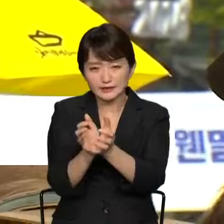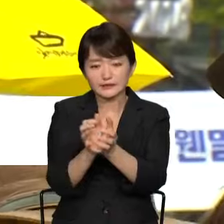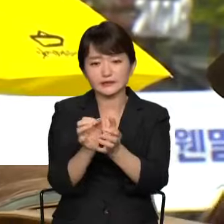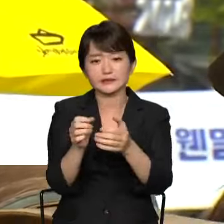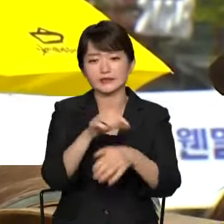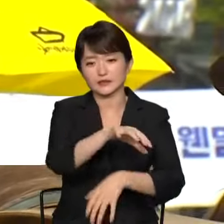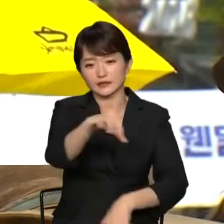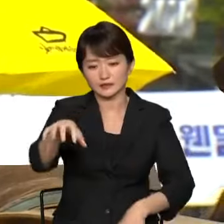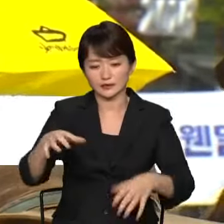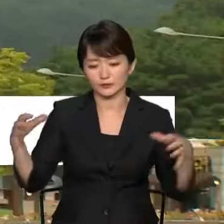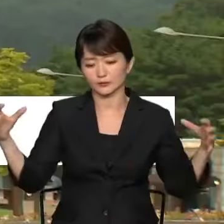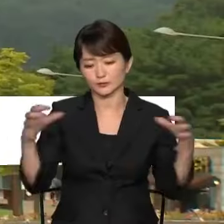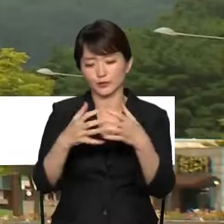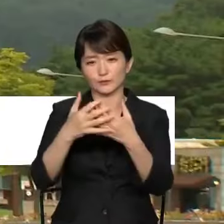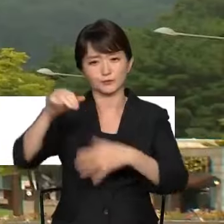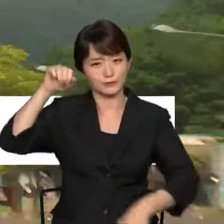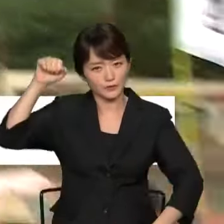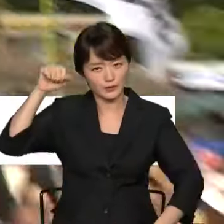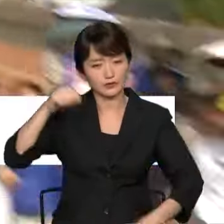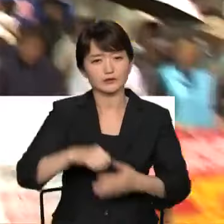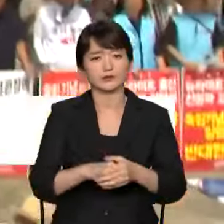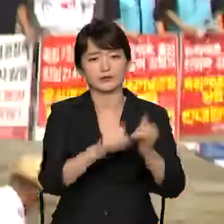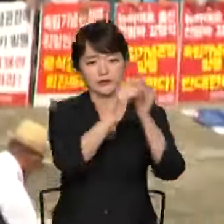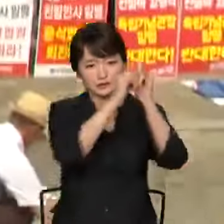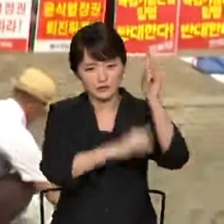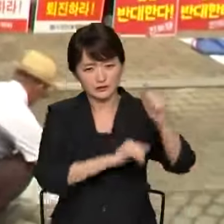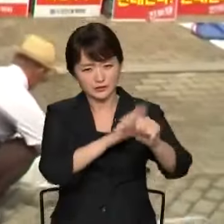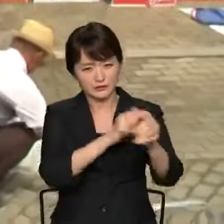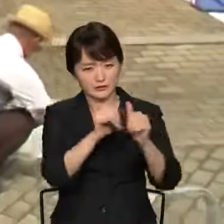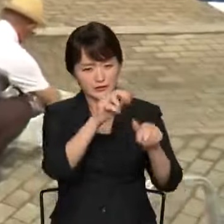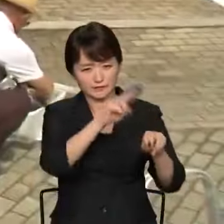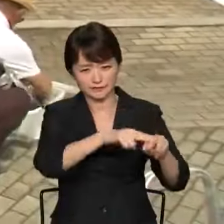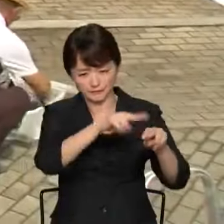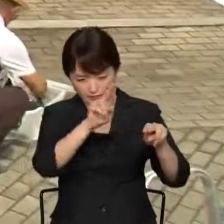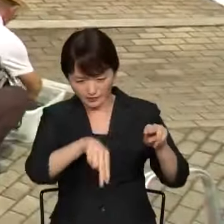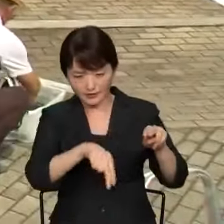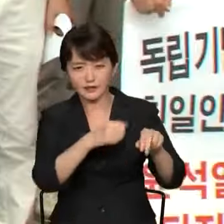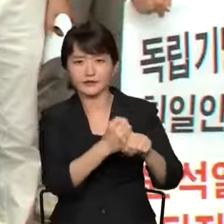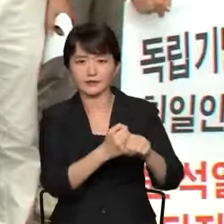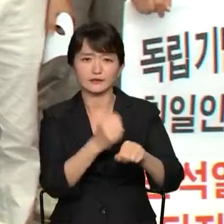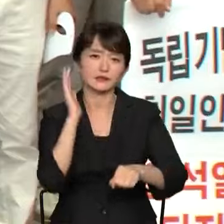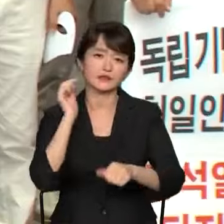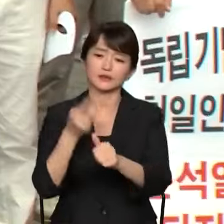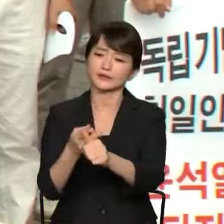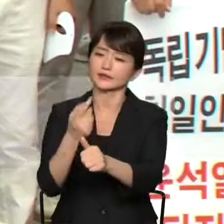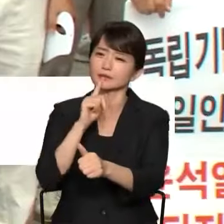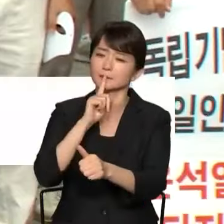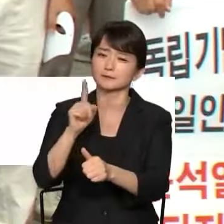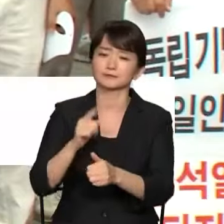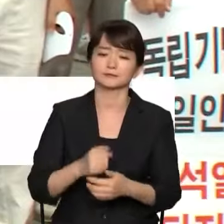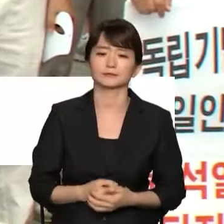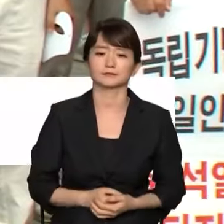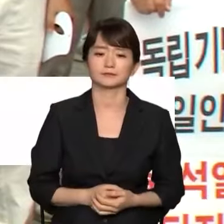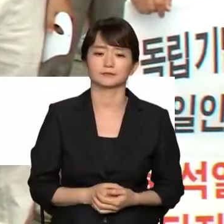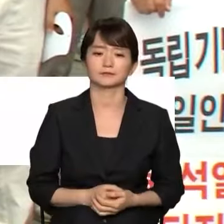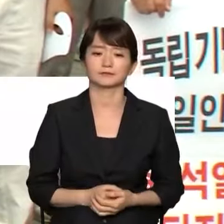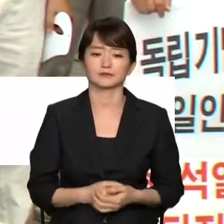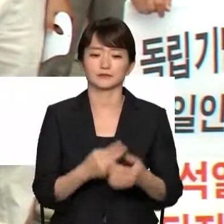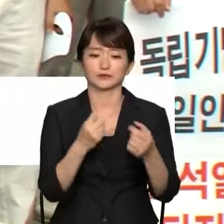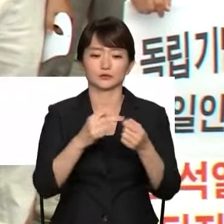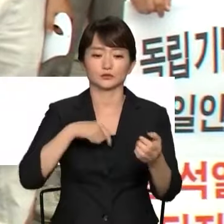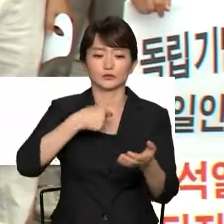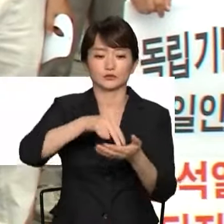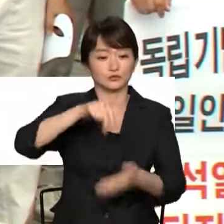야당들은 역사부정 력을 끌어내야 한다며 대통 탄핵을 외쳤습니다 2에 독립운동이